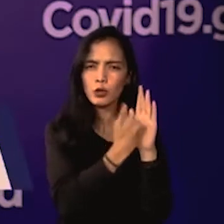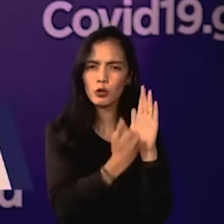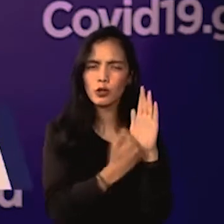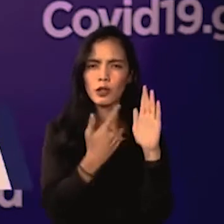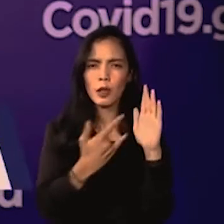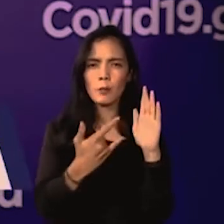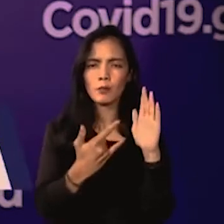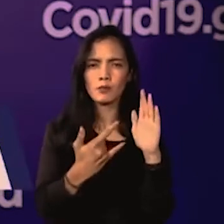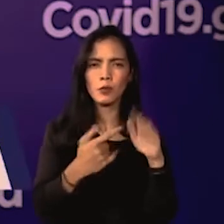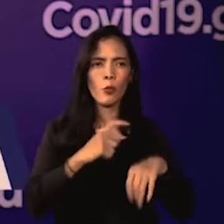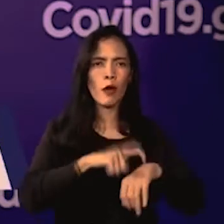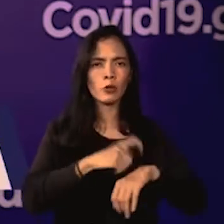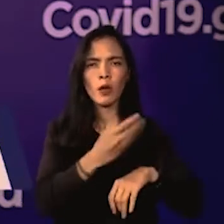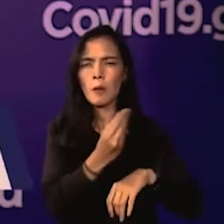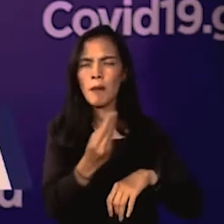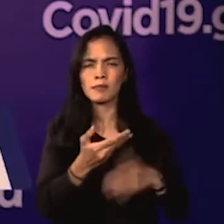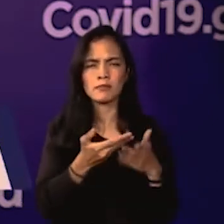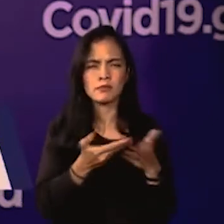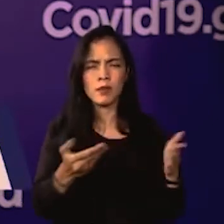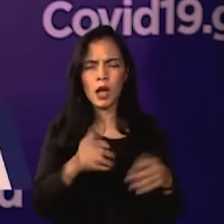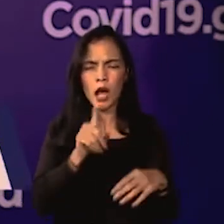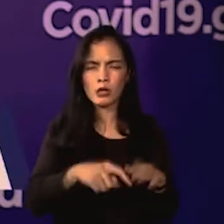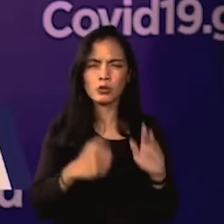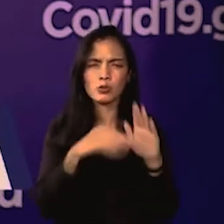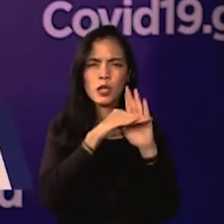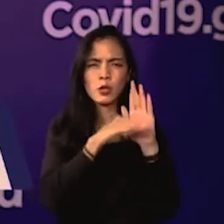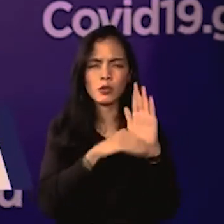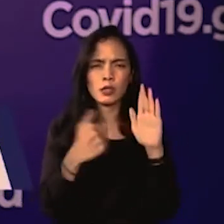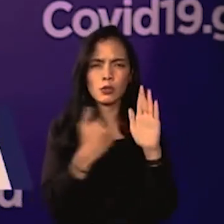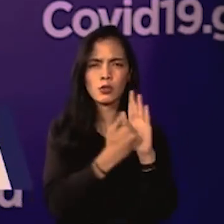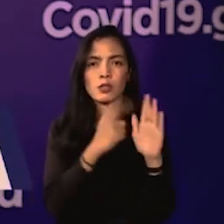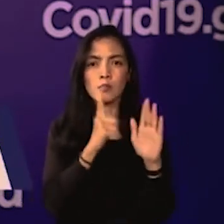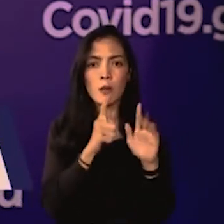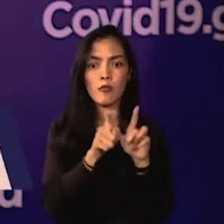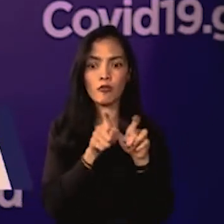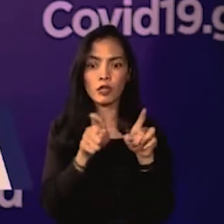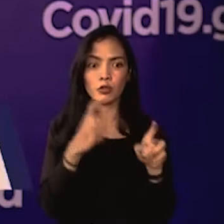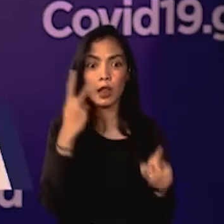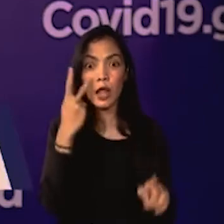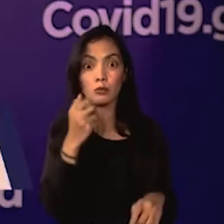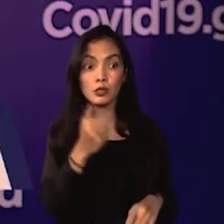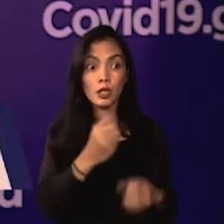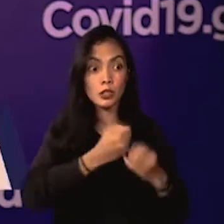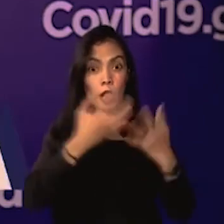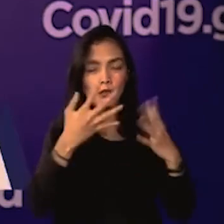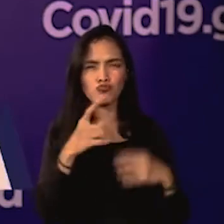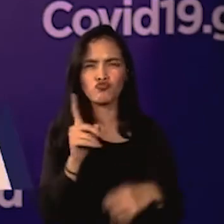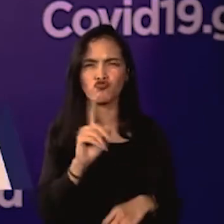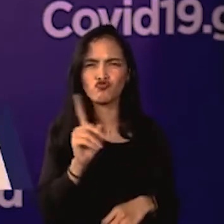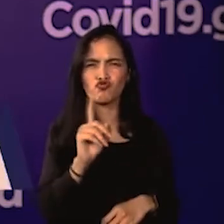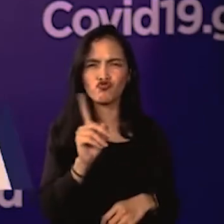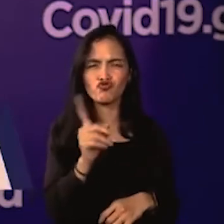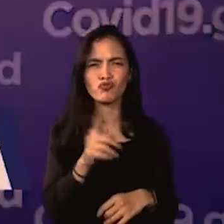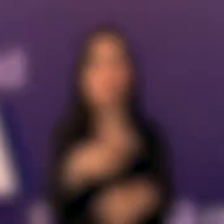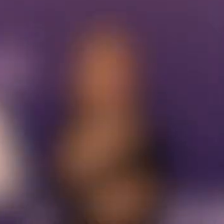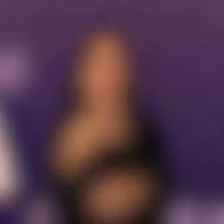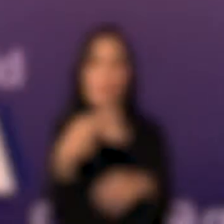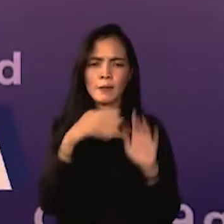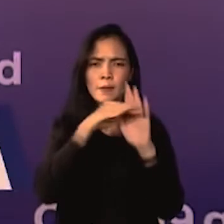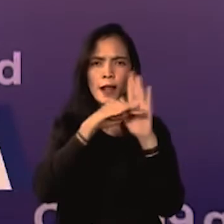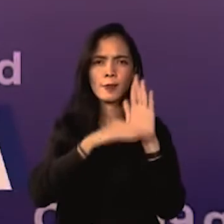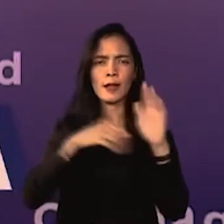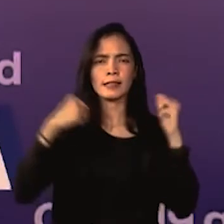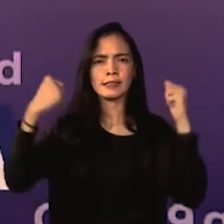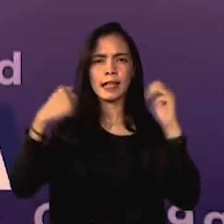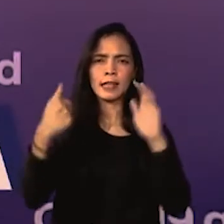Karena bagaimanapun virus ini tidak kelihatan oleh mata. Untuk itu tetap kita harus menjaga protokol kesehatan. Dan